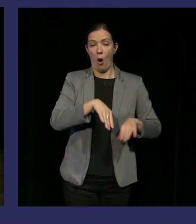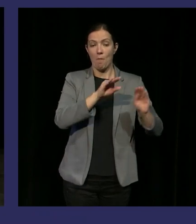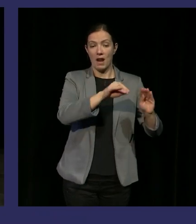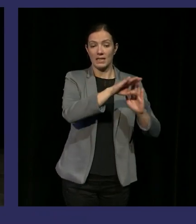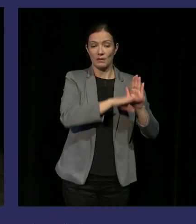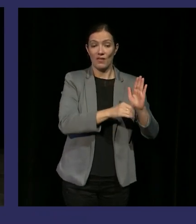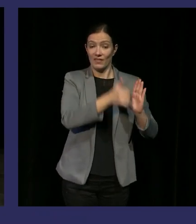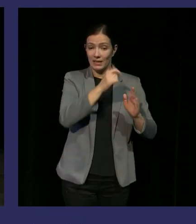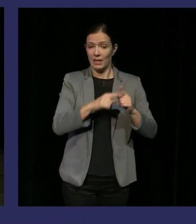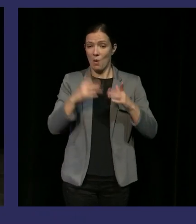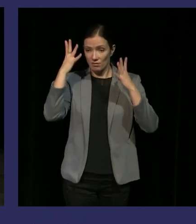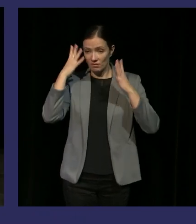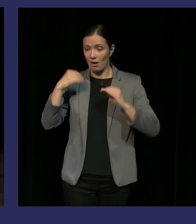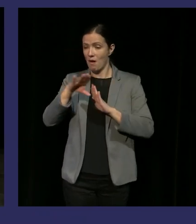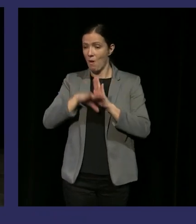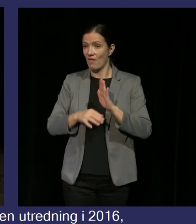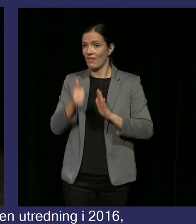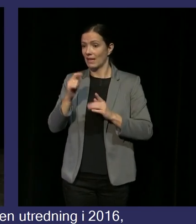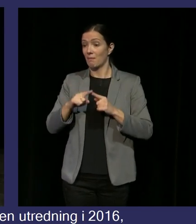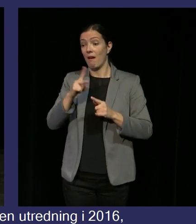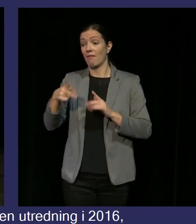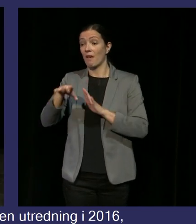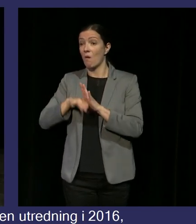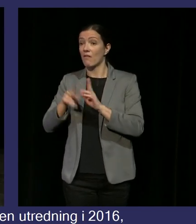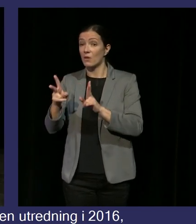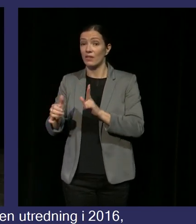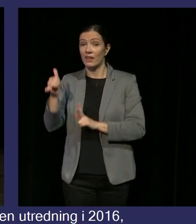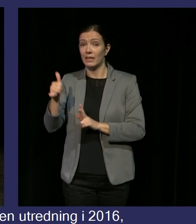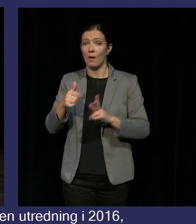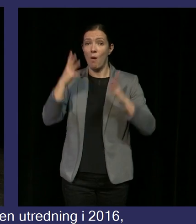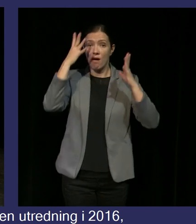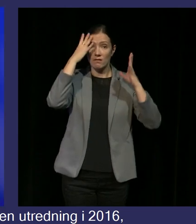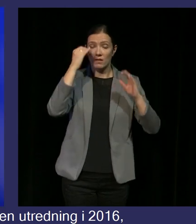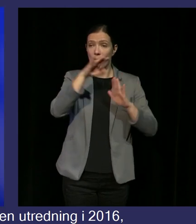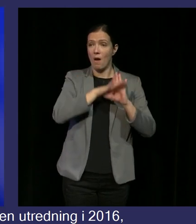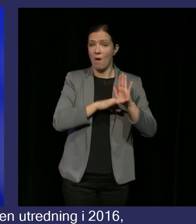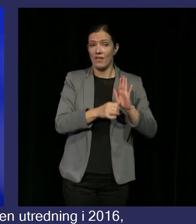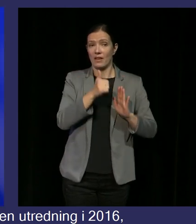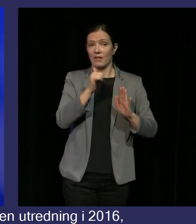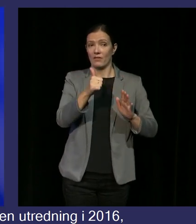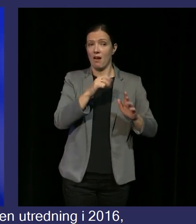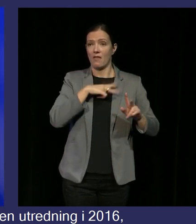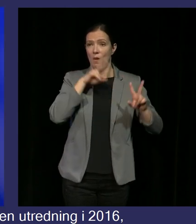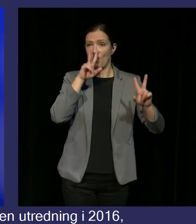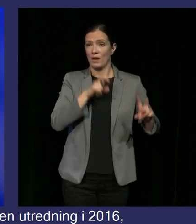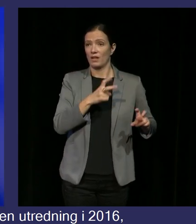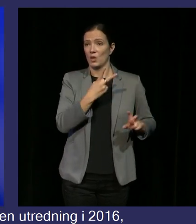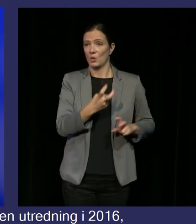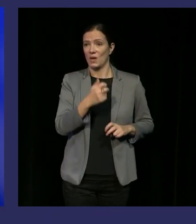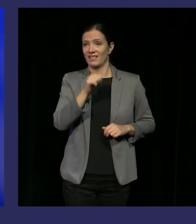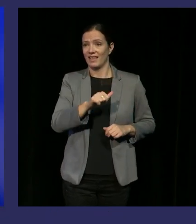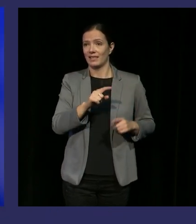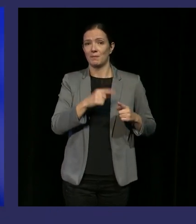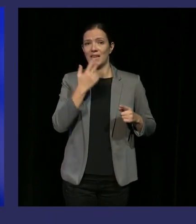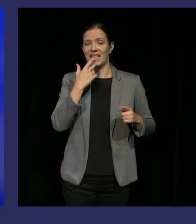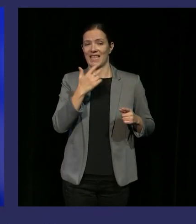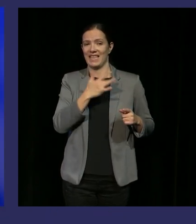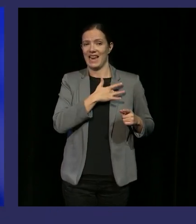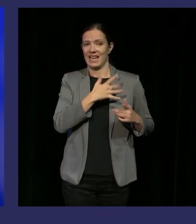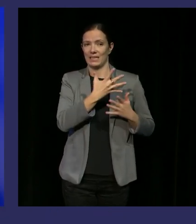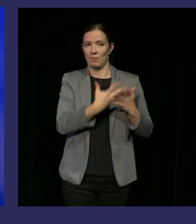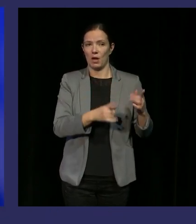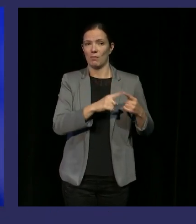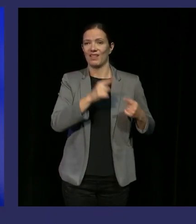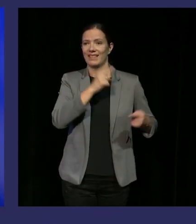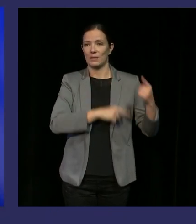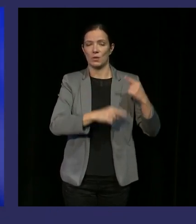sameloven viktig, hvor andre lover også viktig. Og sameloven også viktig, for vi hadde en utredning I 2016 som heter Hjertespråket, som diskuterte